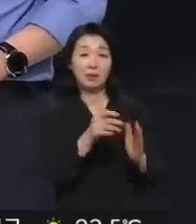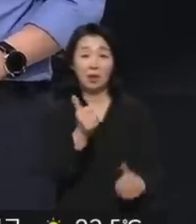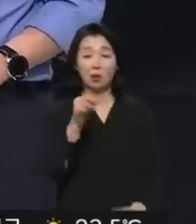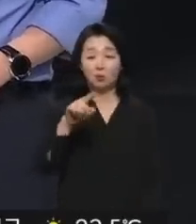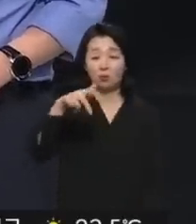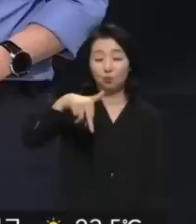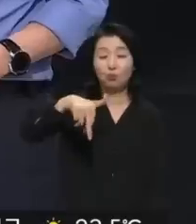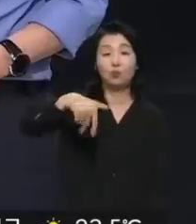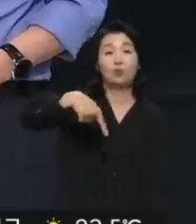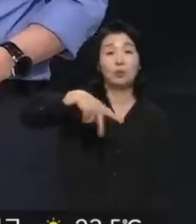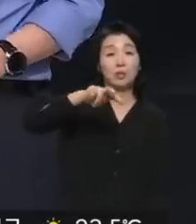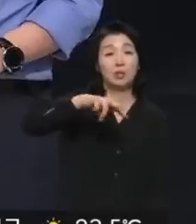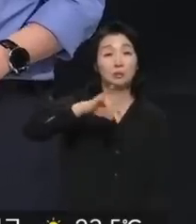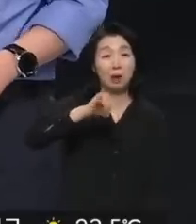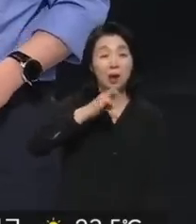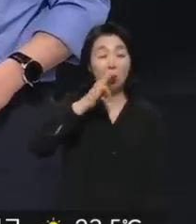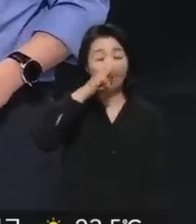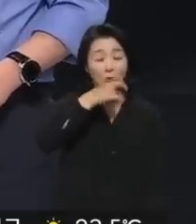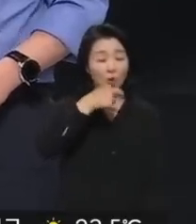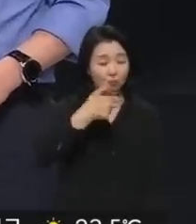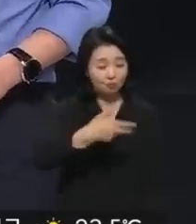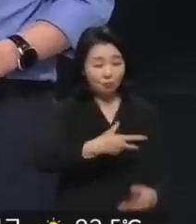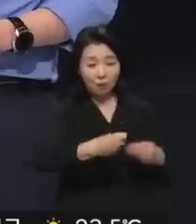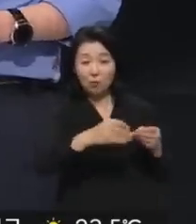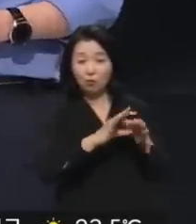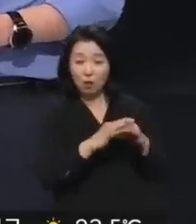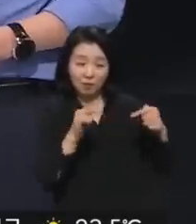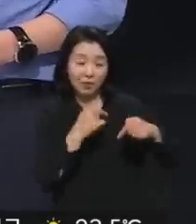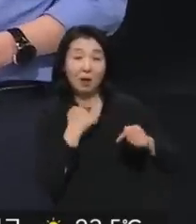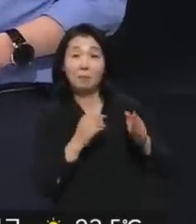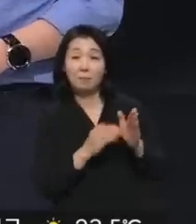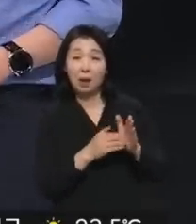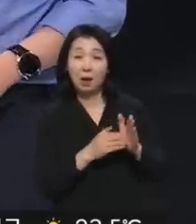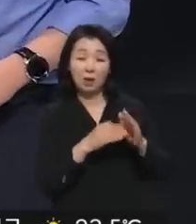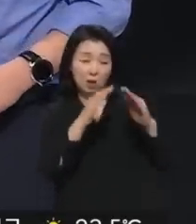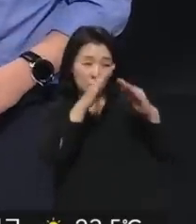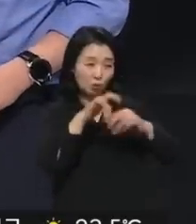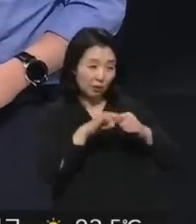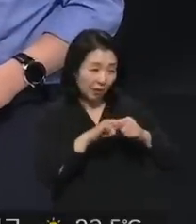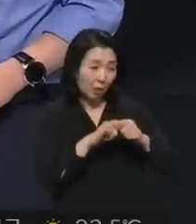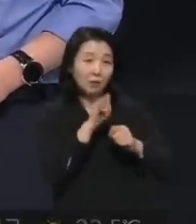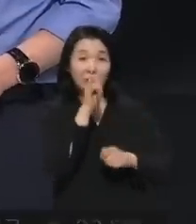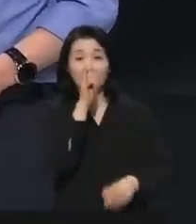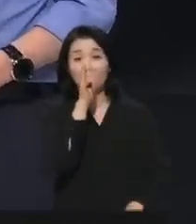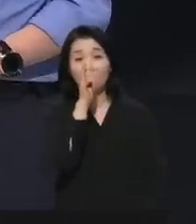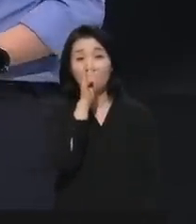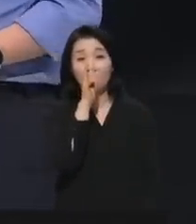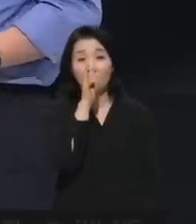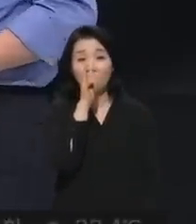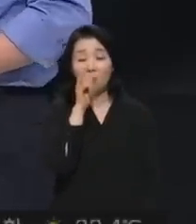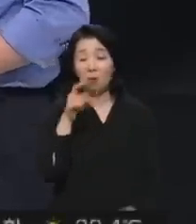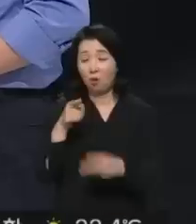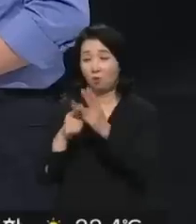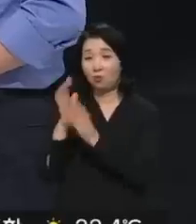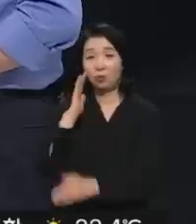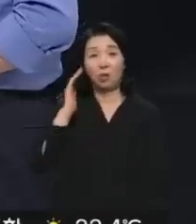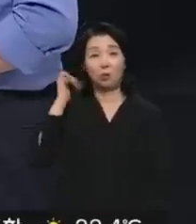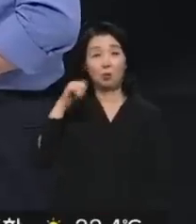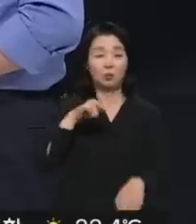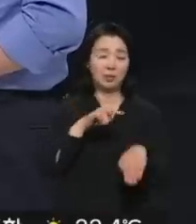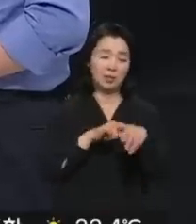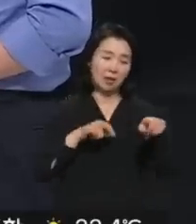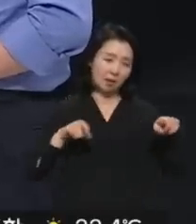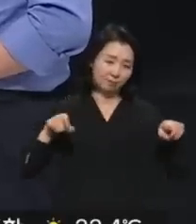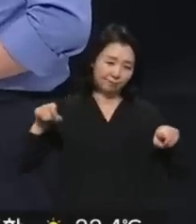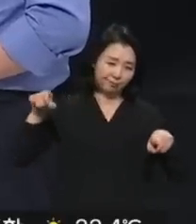방류 문제를 논의했다고 보도했습니다. 구체적인 대화 내용도 소개를 했는데요. 윤 대통령이